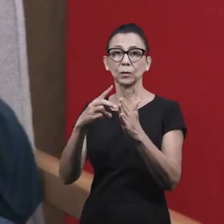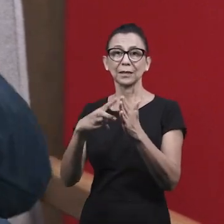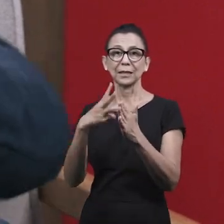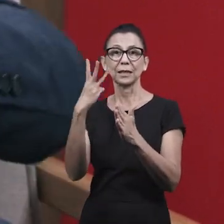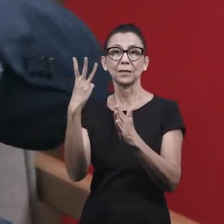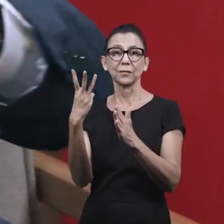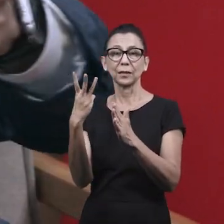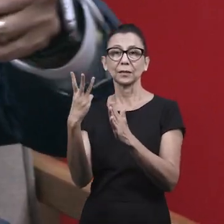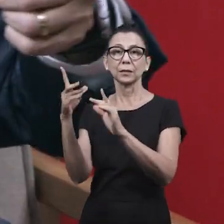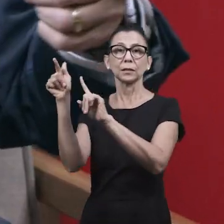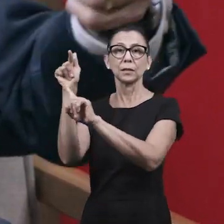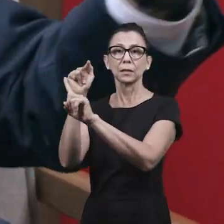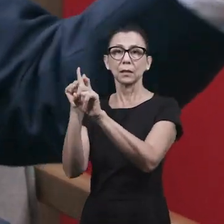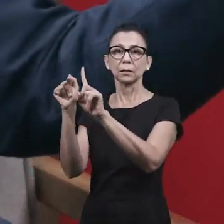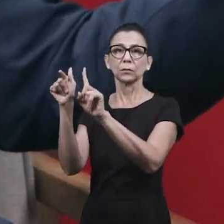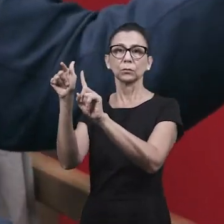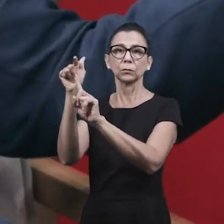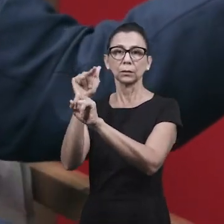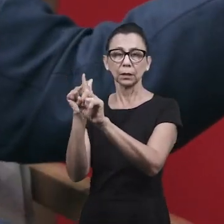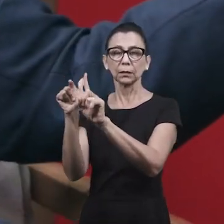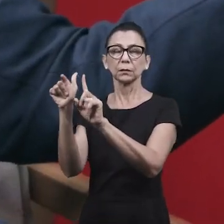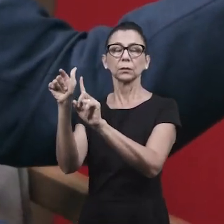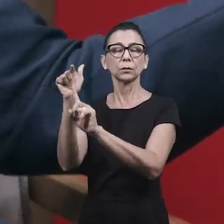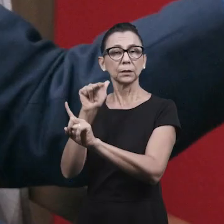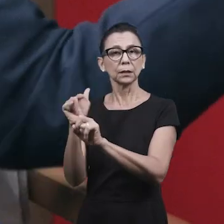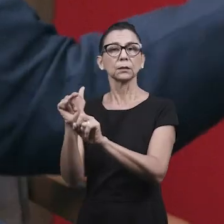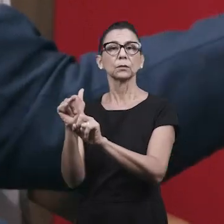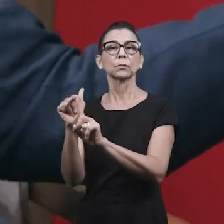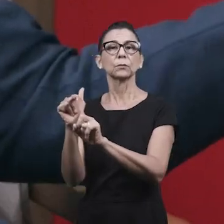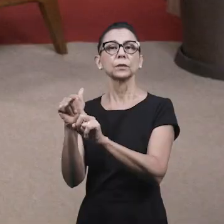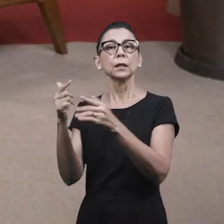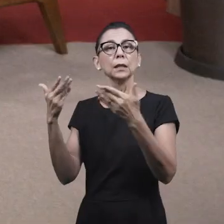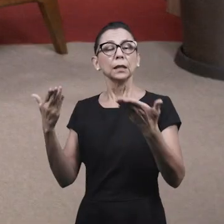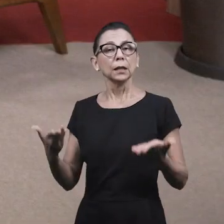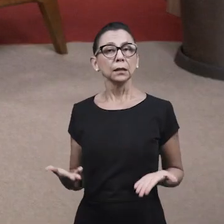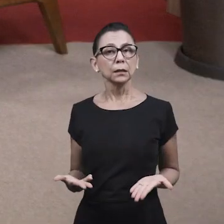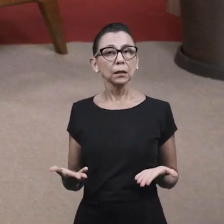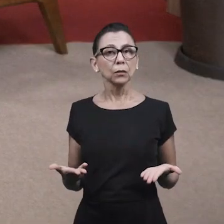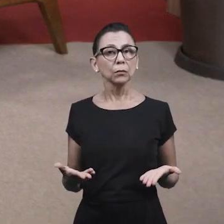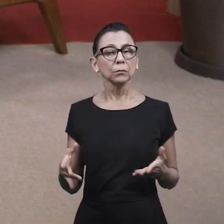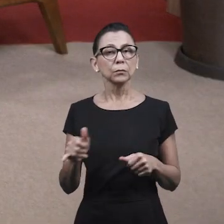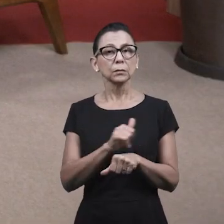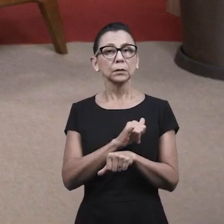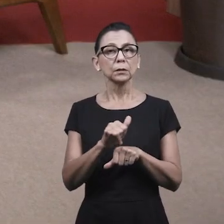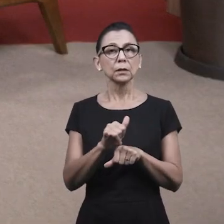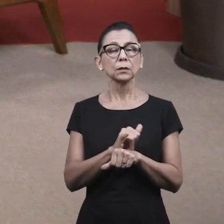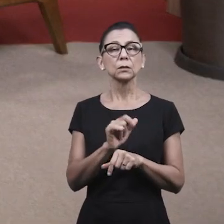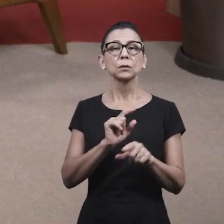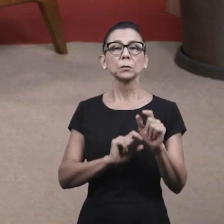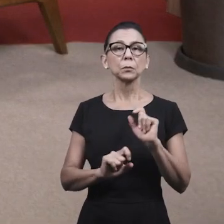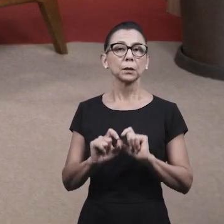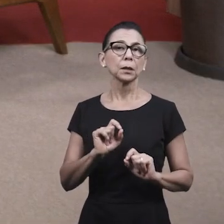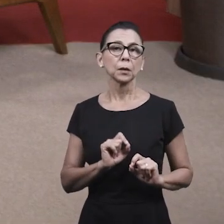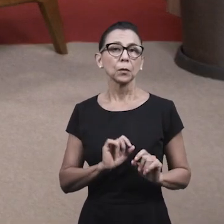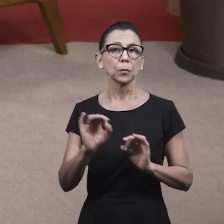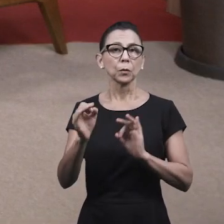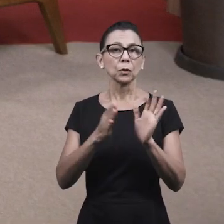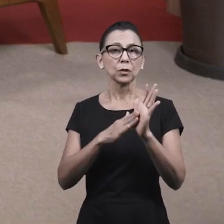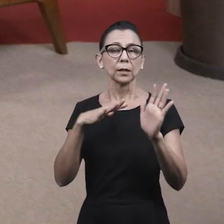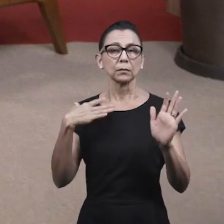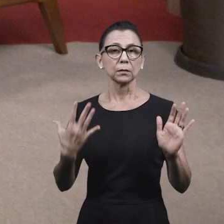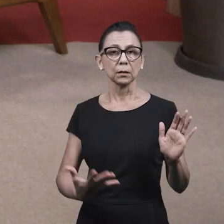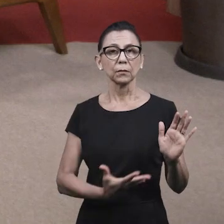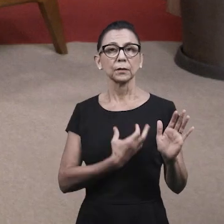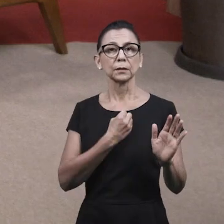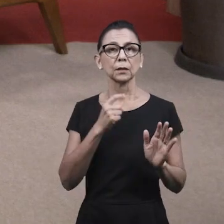la majesté, car Dieu, il est saint, il est 3 fois saint. Là, il y a Jésus, le sang de